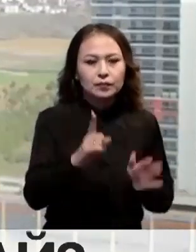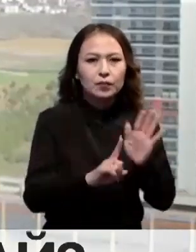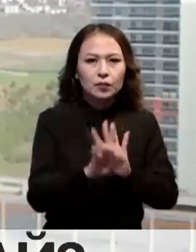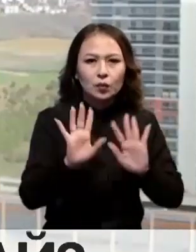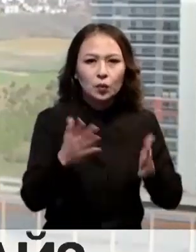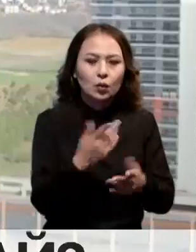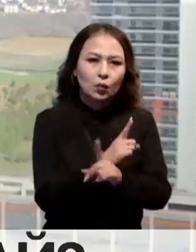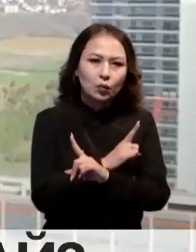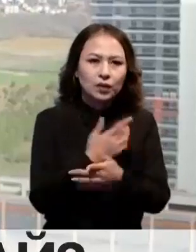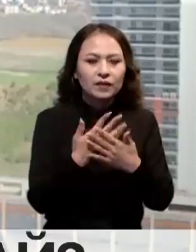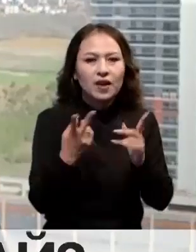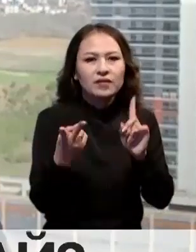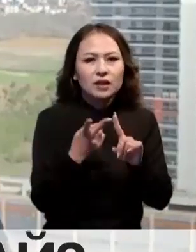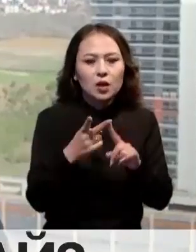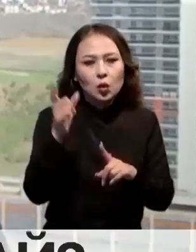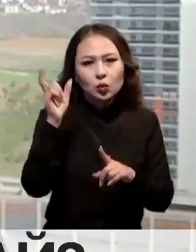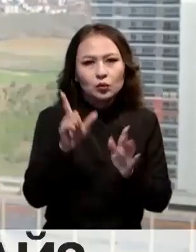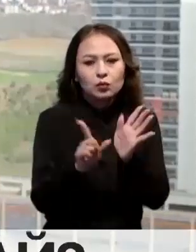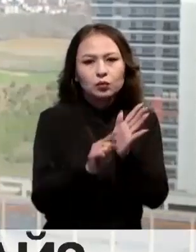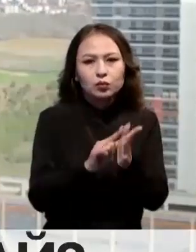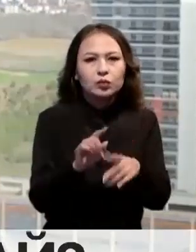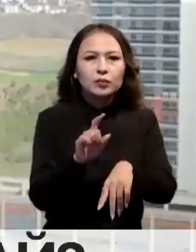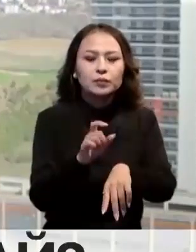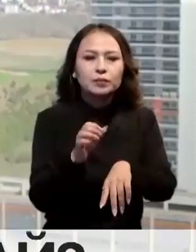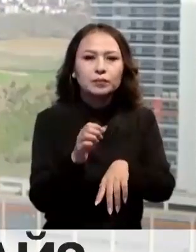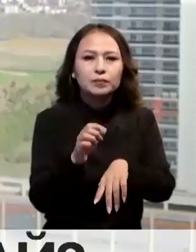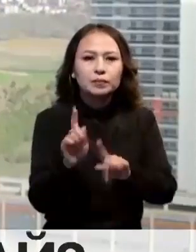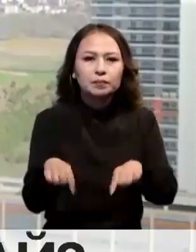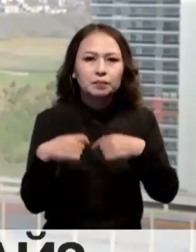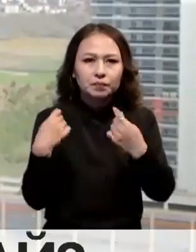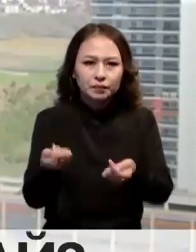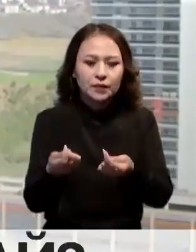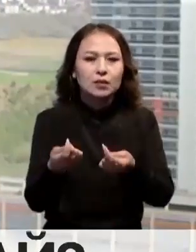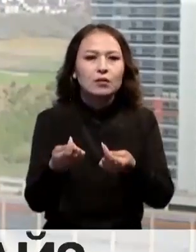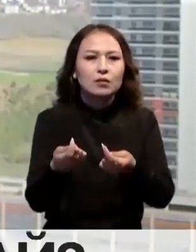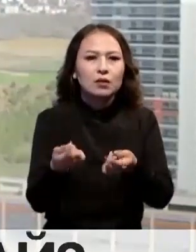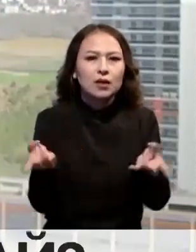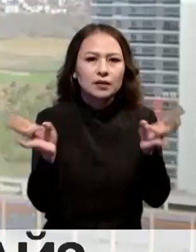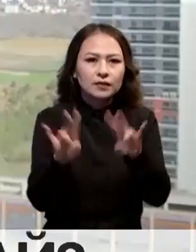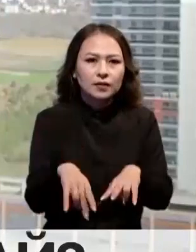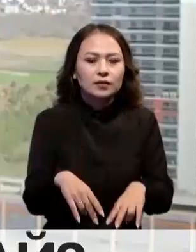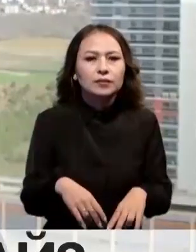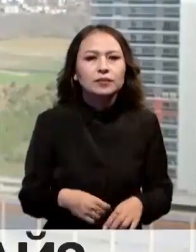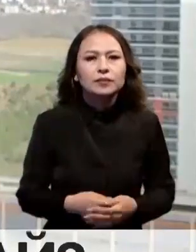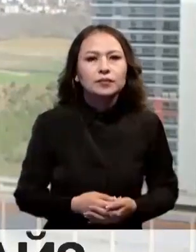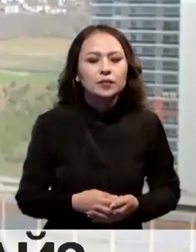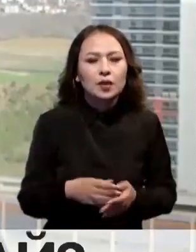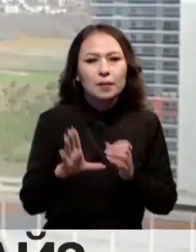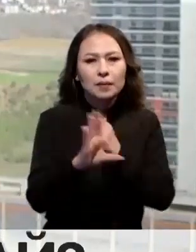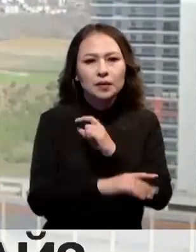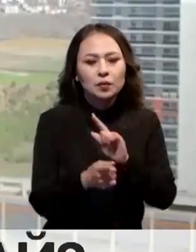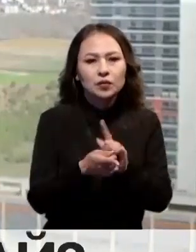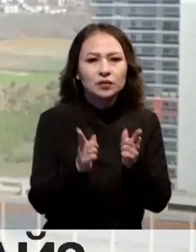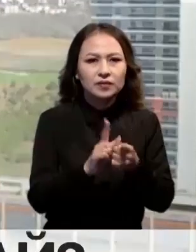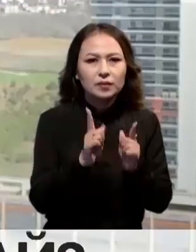жағдайда, екіншісінің зейнетақысы ерлі-зайыптылардың біріне жесірлік зейнетақысы тағайындалынады. Соңғы өзгеріске